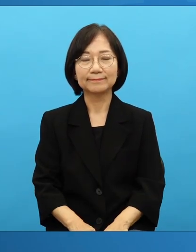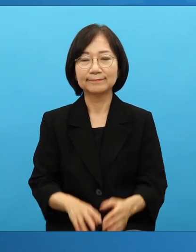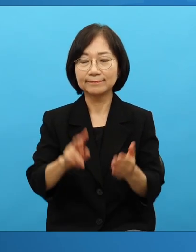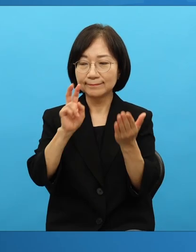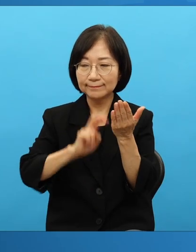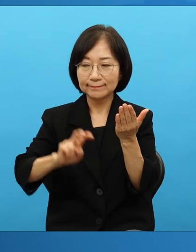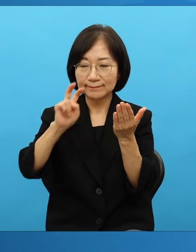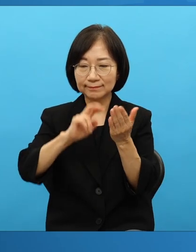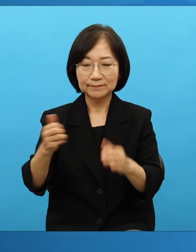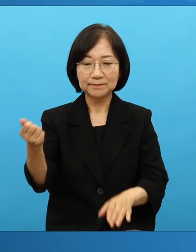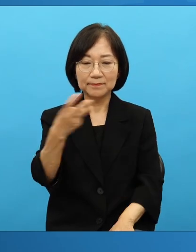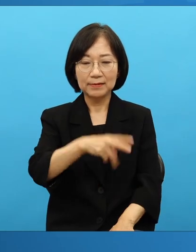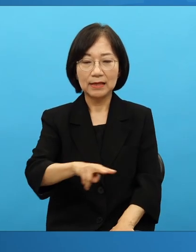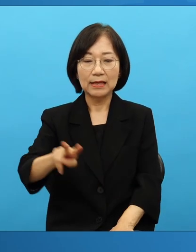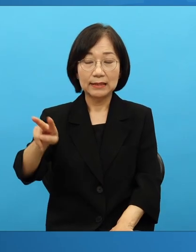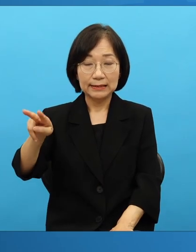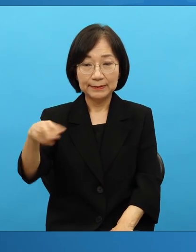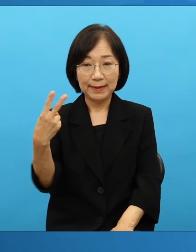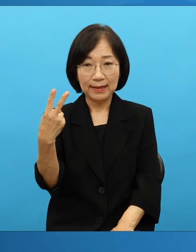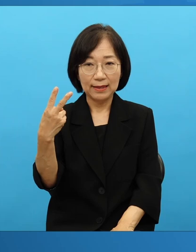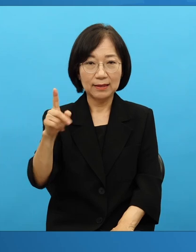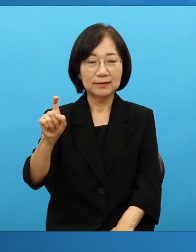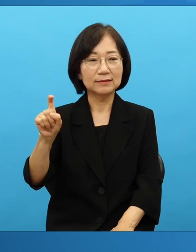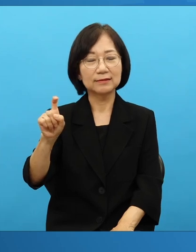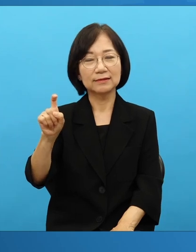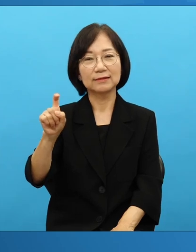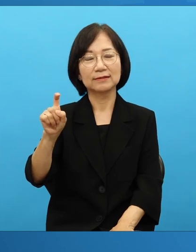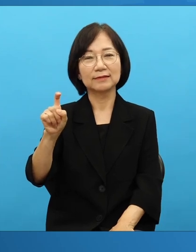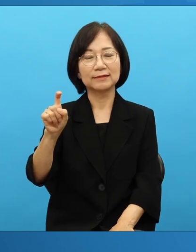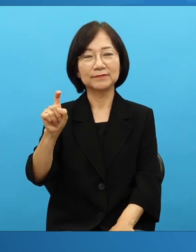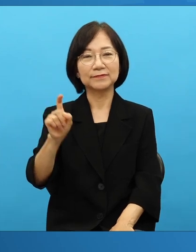찬송가 210장 찬양드립니다.